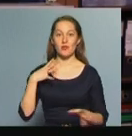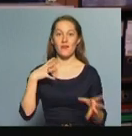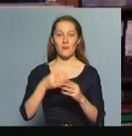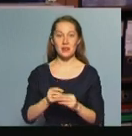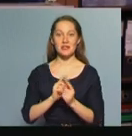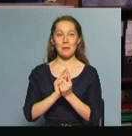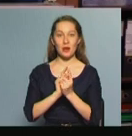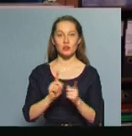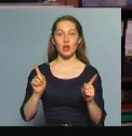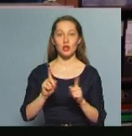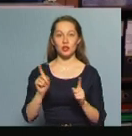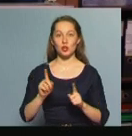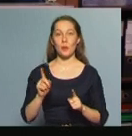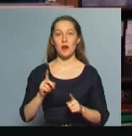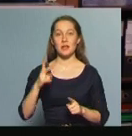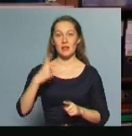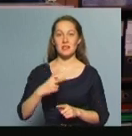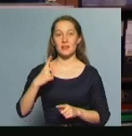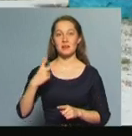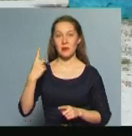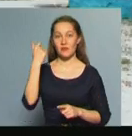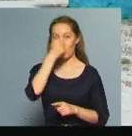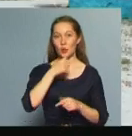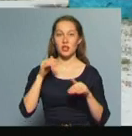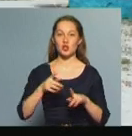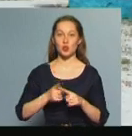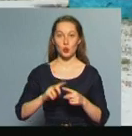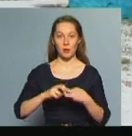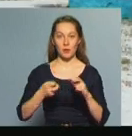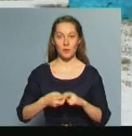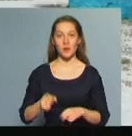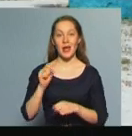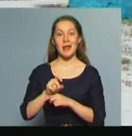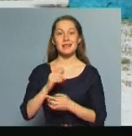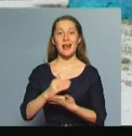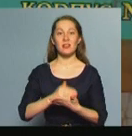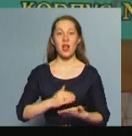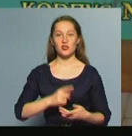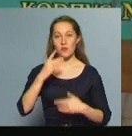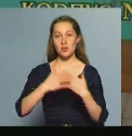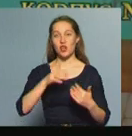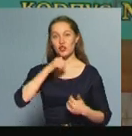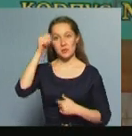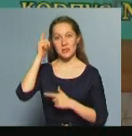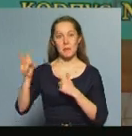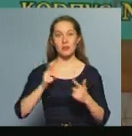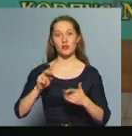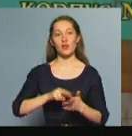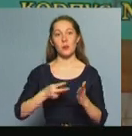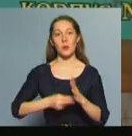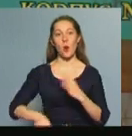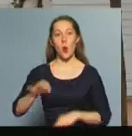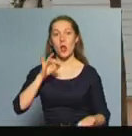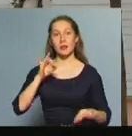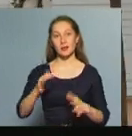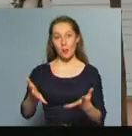за 2020-2021 год эту проблему решить. Задача районных властей в ближайшие месяцы – подготовить проект и получить на него